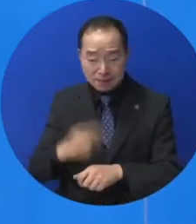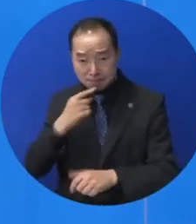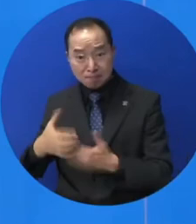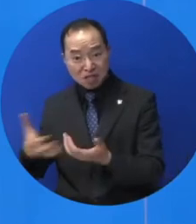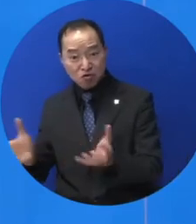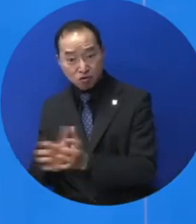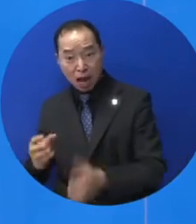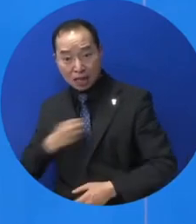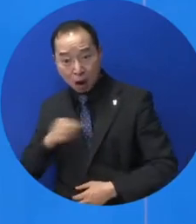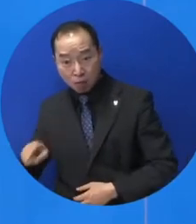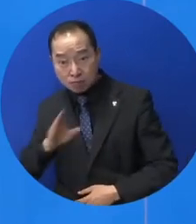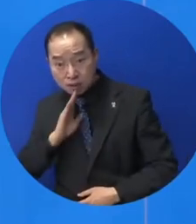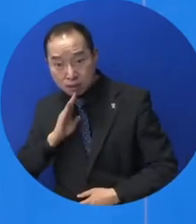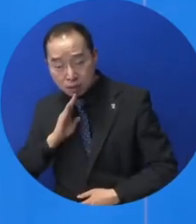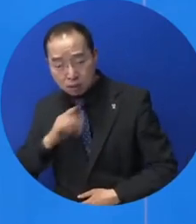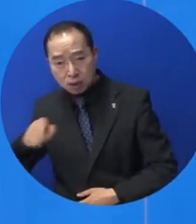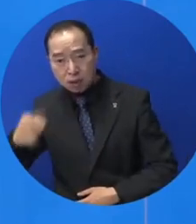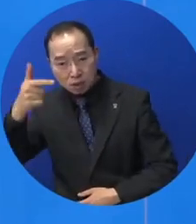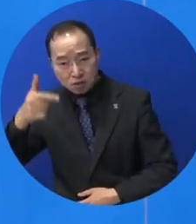당원이면